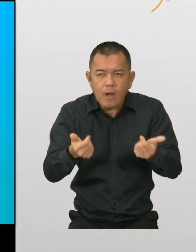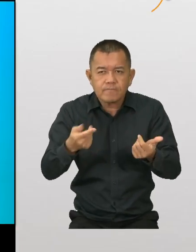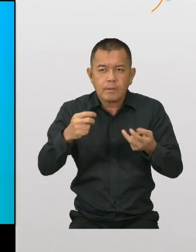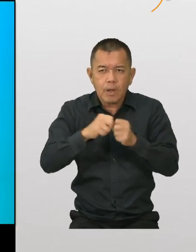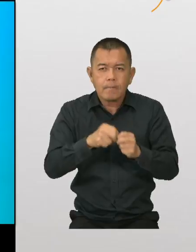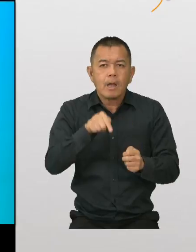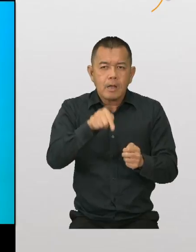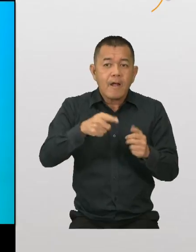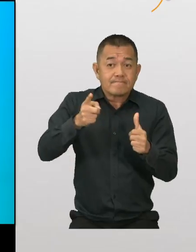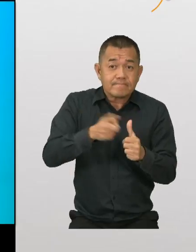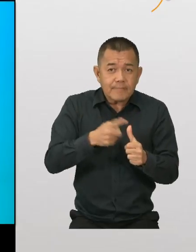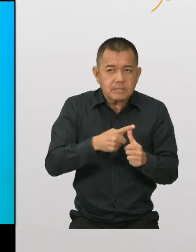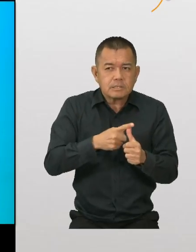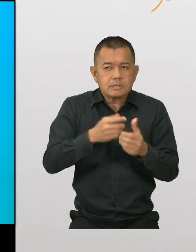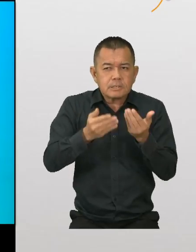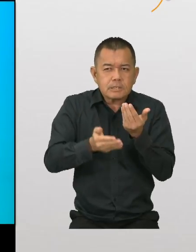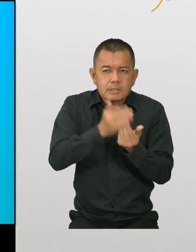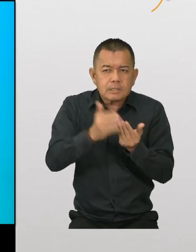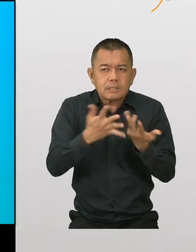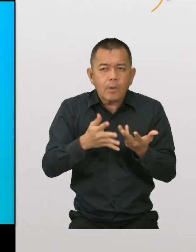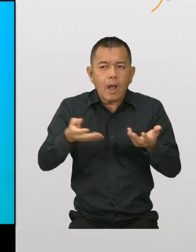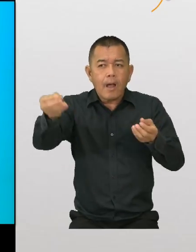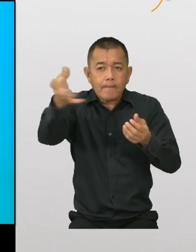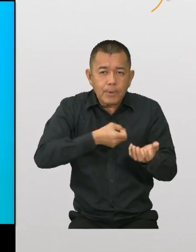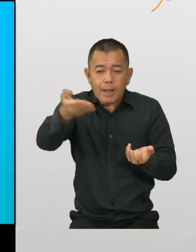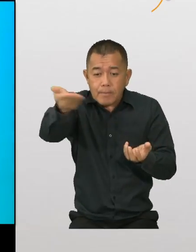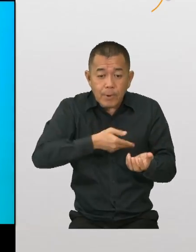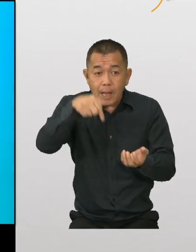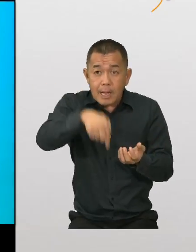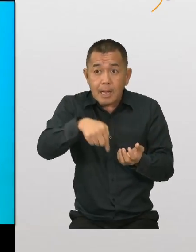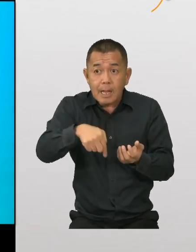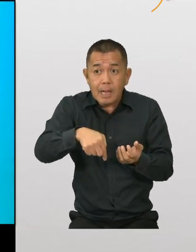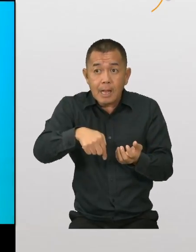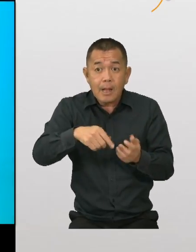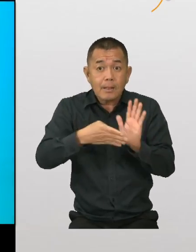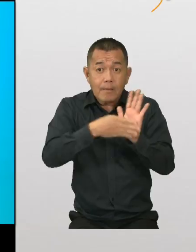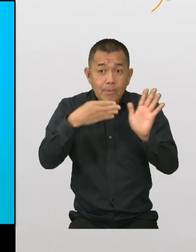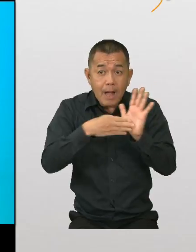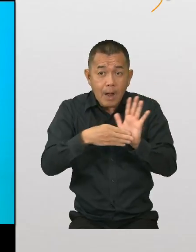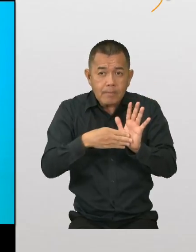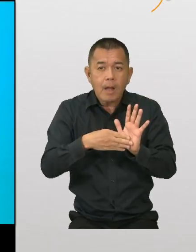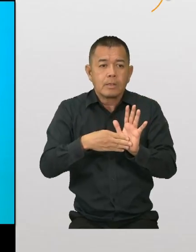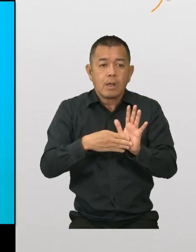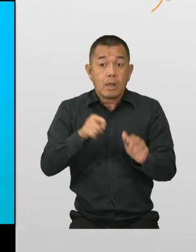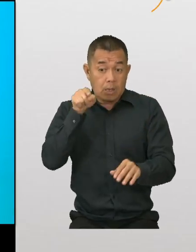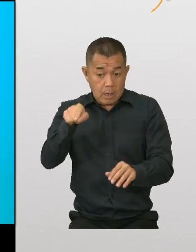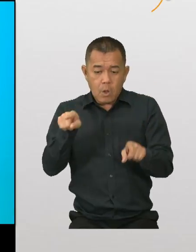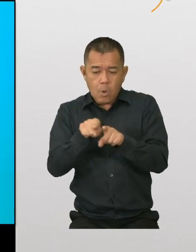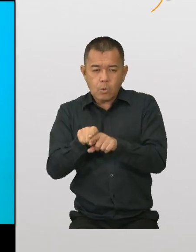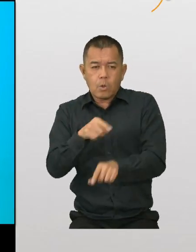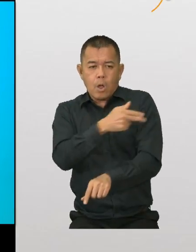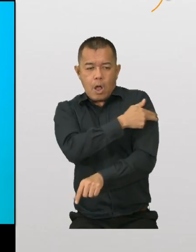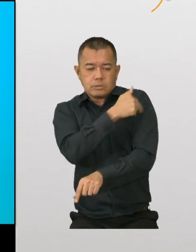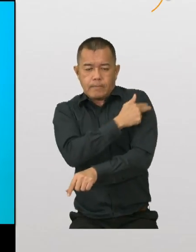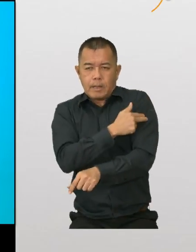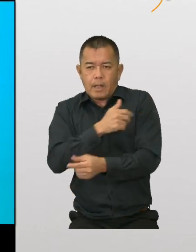平 more 均进口的 brands 奶 and 粉。 parallel imports. 医院也积极配合。 Hospitals have also come 现 on 在政 board. 府医院已 Now 经改 public 用 college 经济实 hospitals 惠的